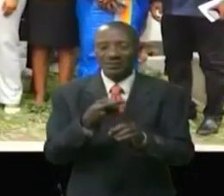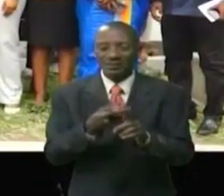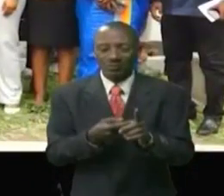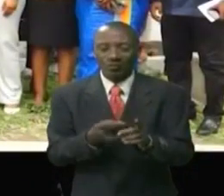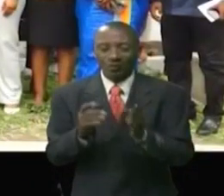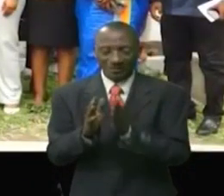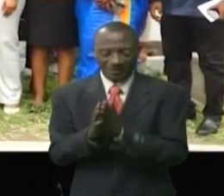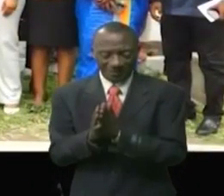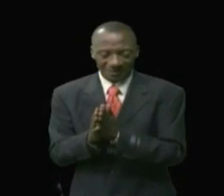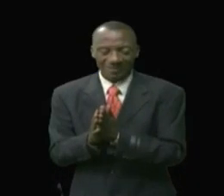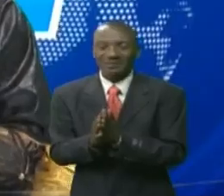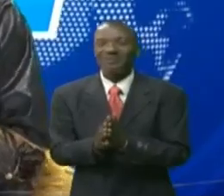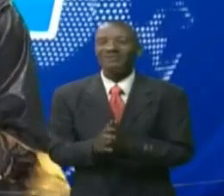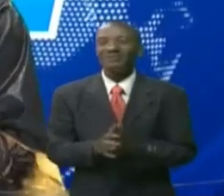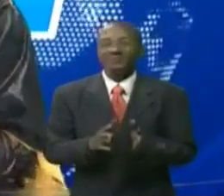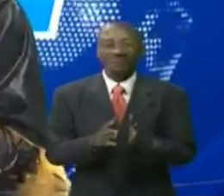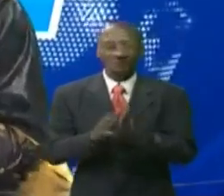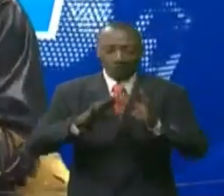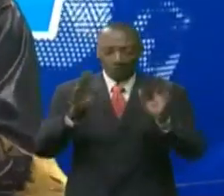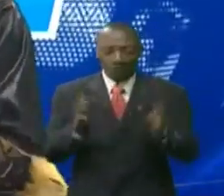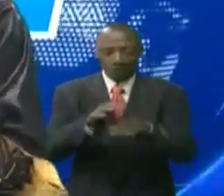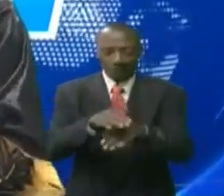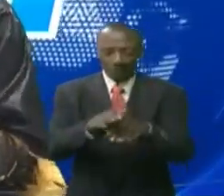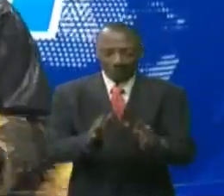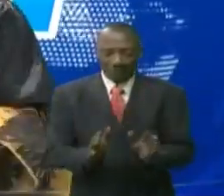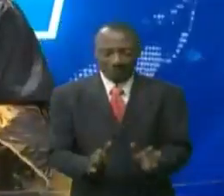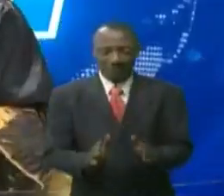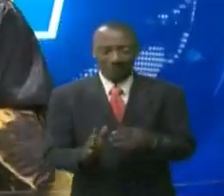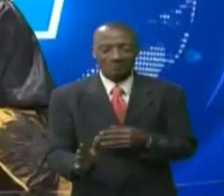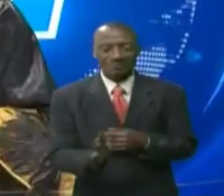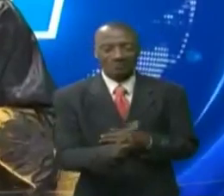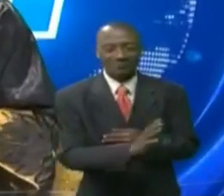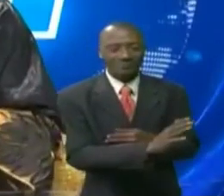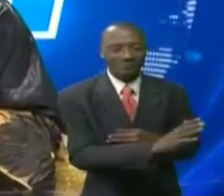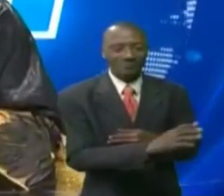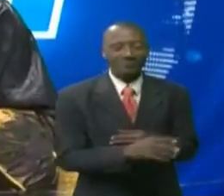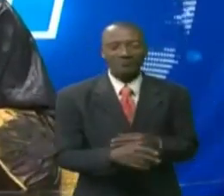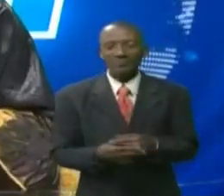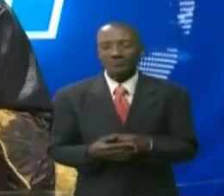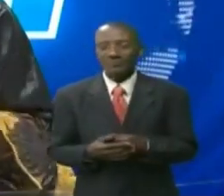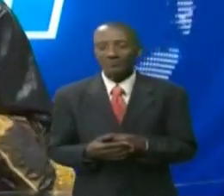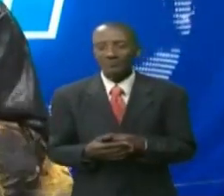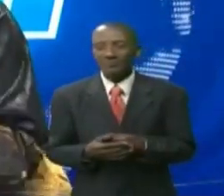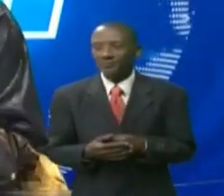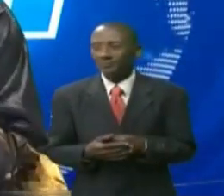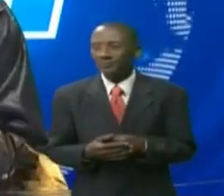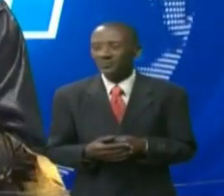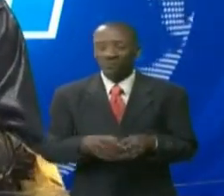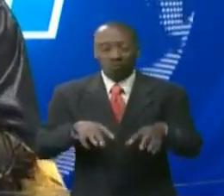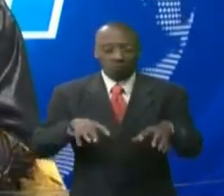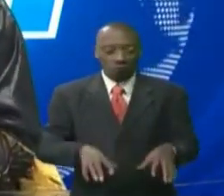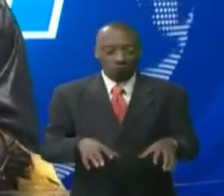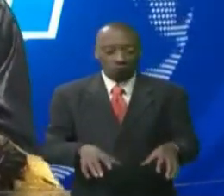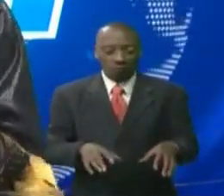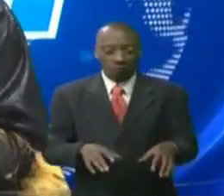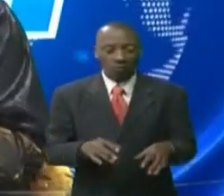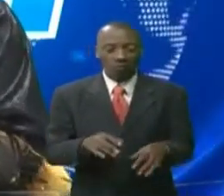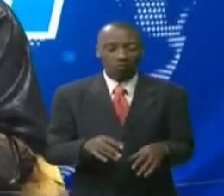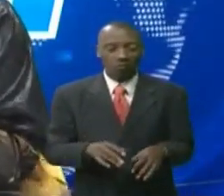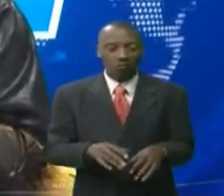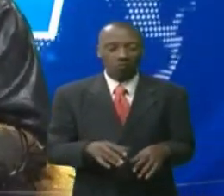aux participant les relations bilatérales entre la RDC et Israël se solidifient